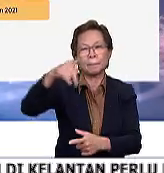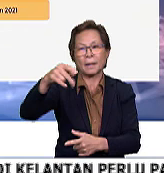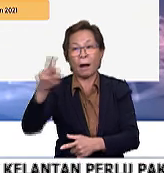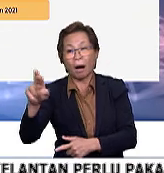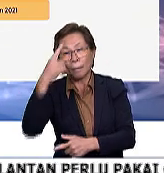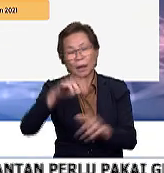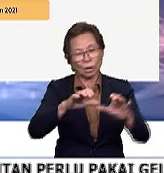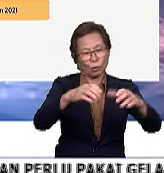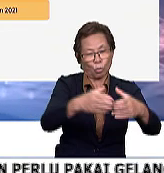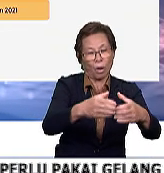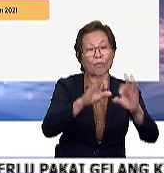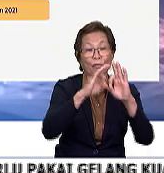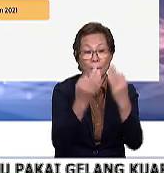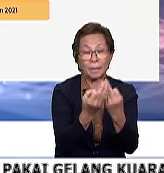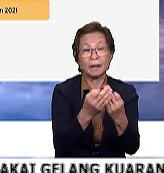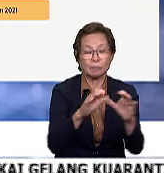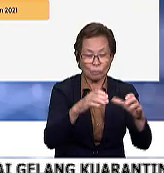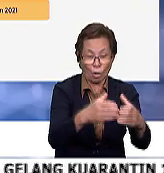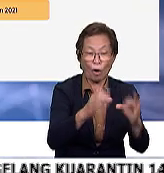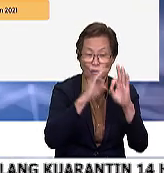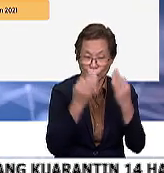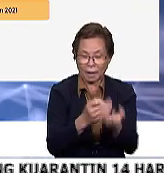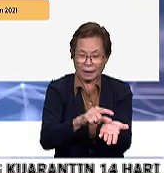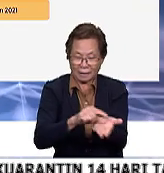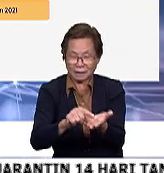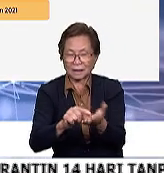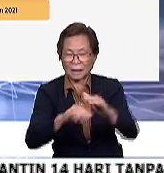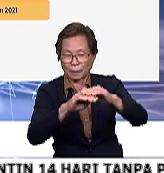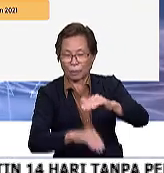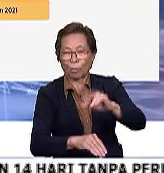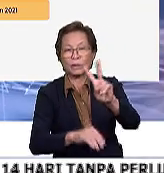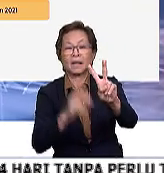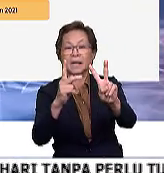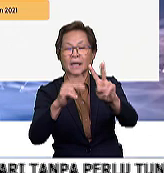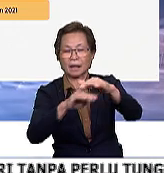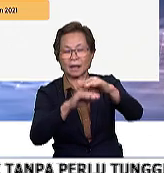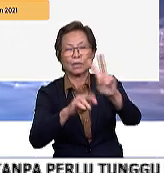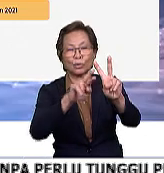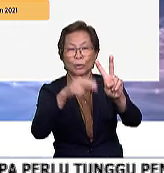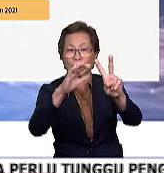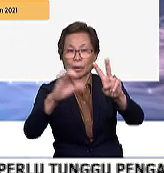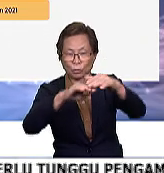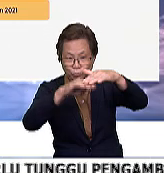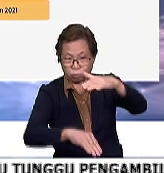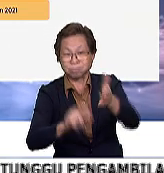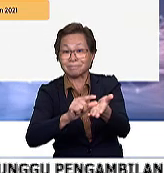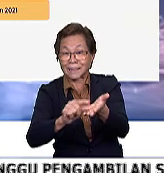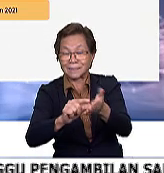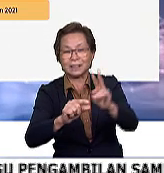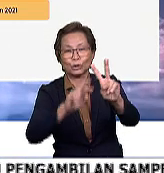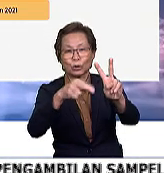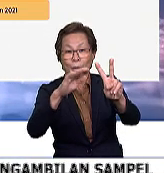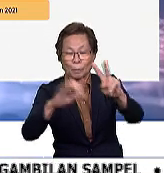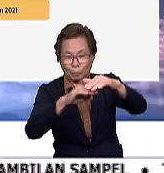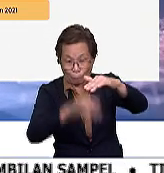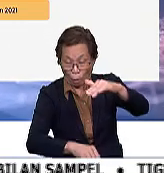sebagai kategori isi rumah yang berpendapatan di bawah 2.500 Ringgit mereka